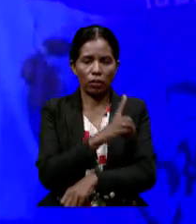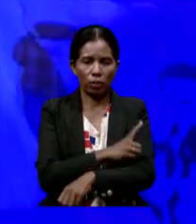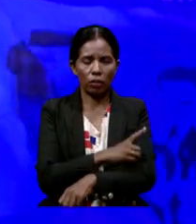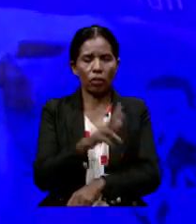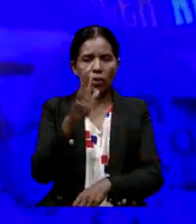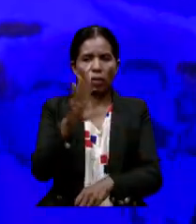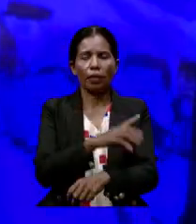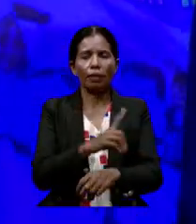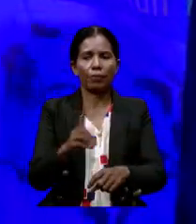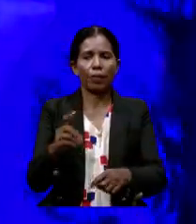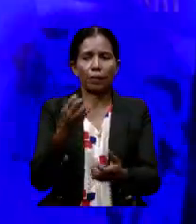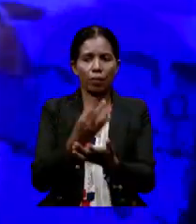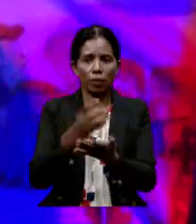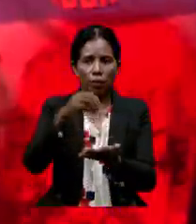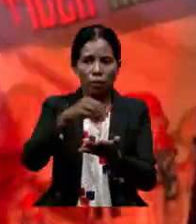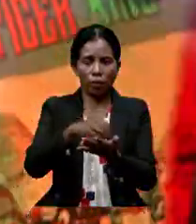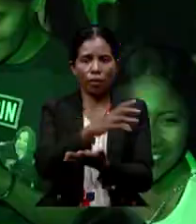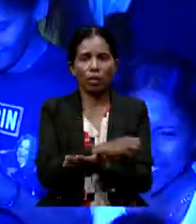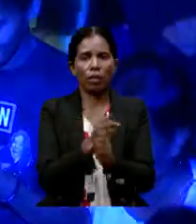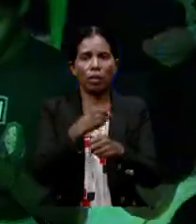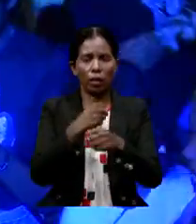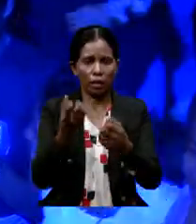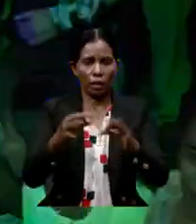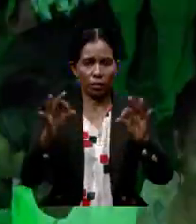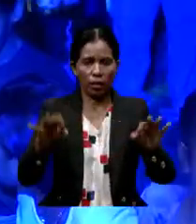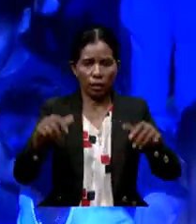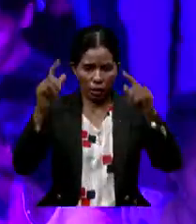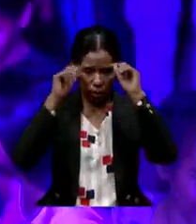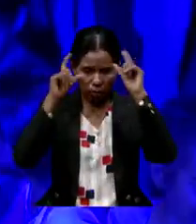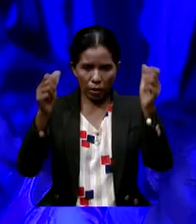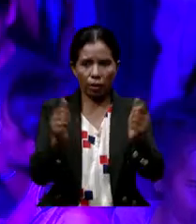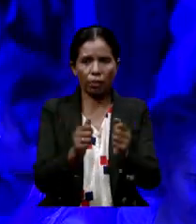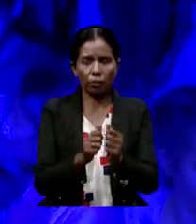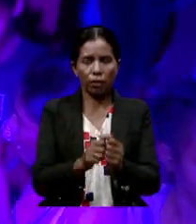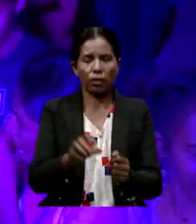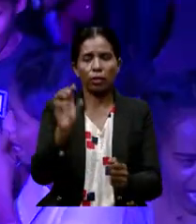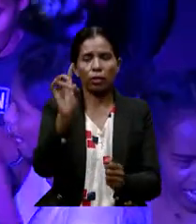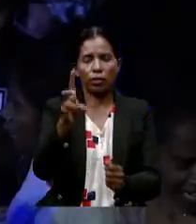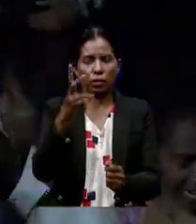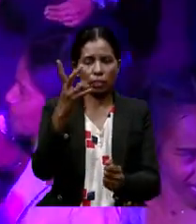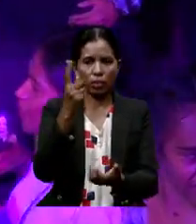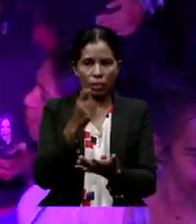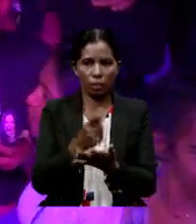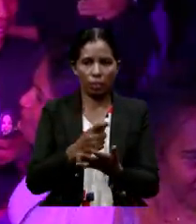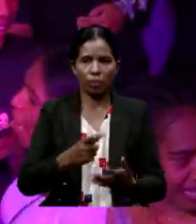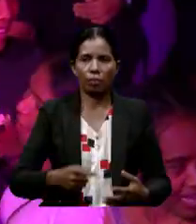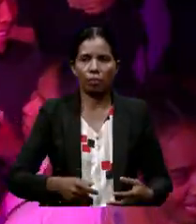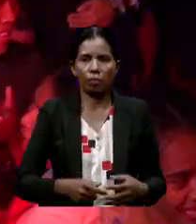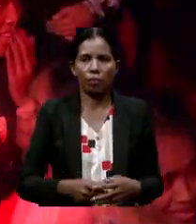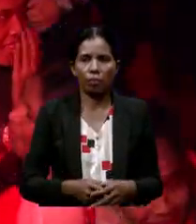Total fundus nebe aloka ba feira nasional nebe realiza ona iha teritorio nasional ne hamutu krihun atus itu. Tito Silva, GMN.